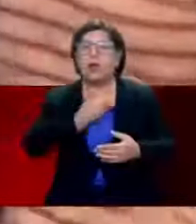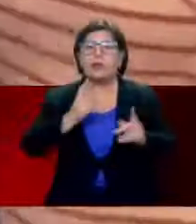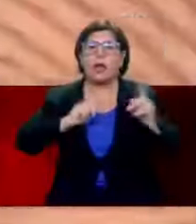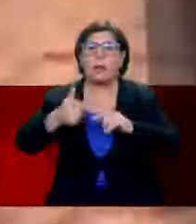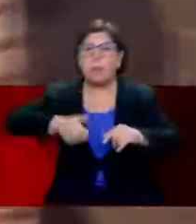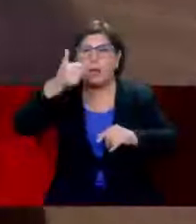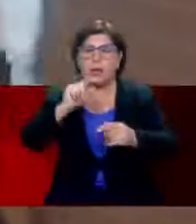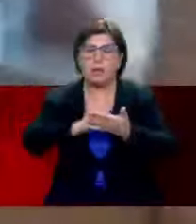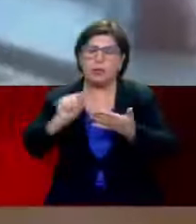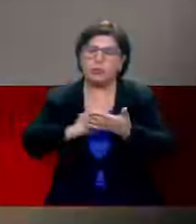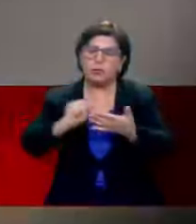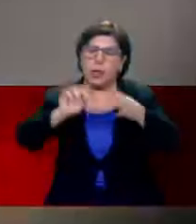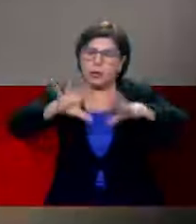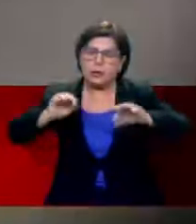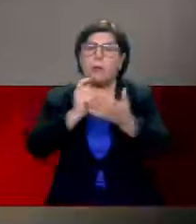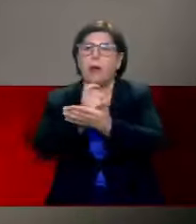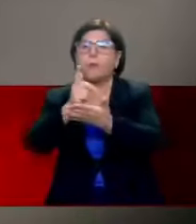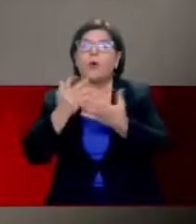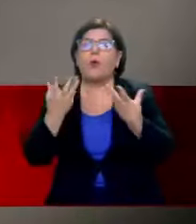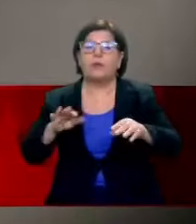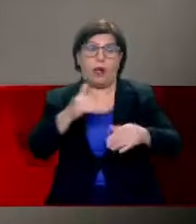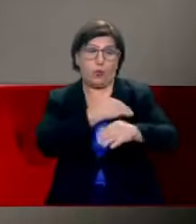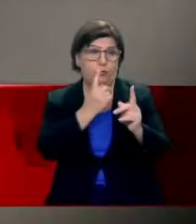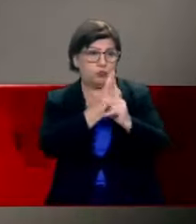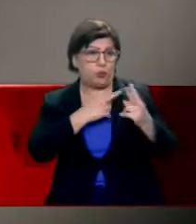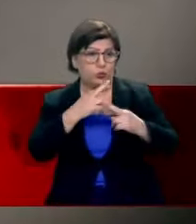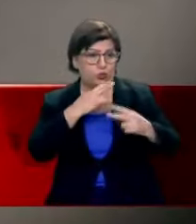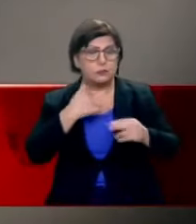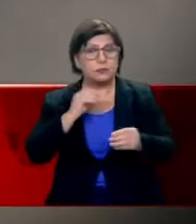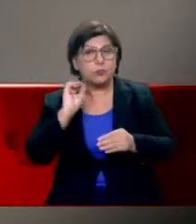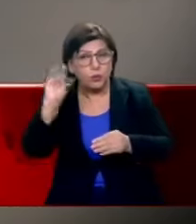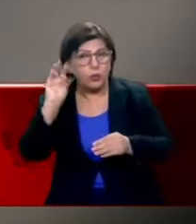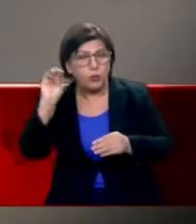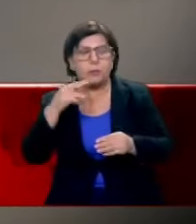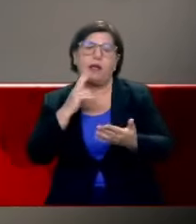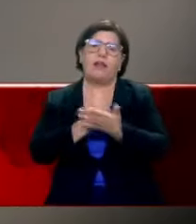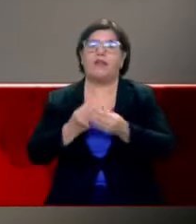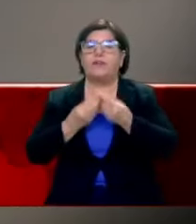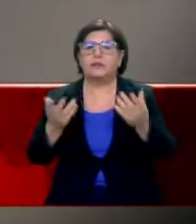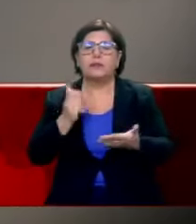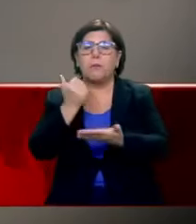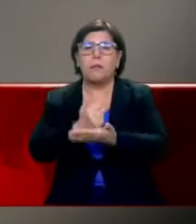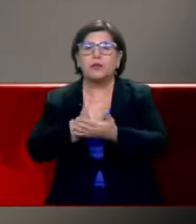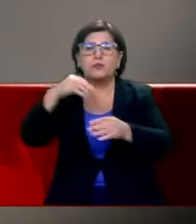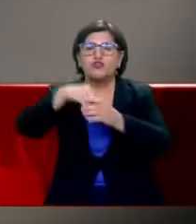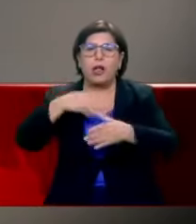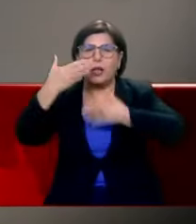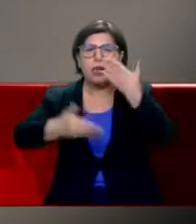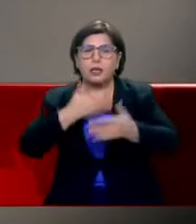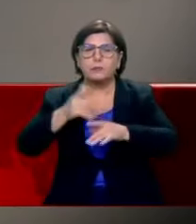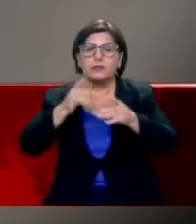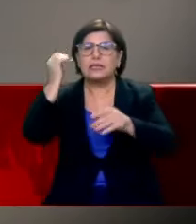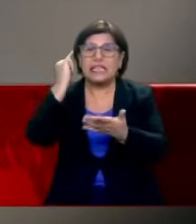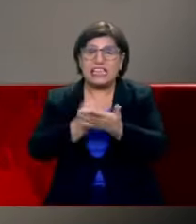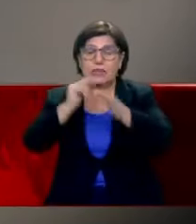ama henüz göndermemişti. Avukatımla görüştükten sonra gönderip göndermeyeceğime karar vereceğim. Mektupta anlattığım iddianamenin